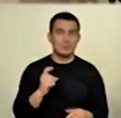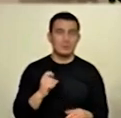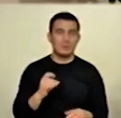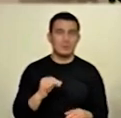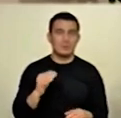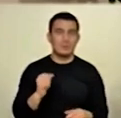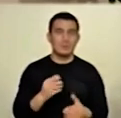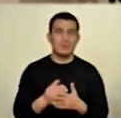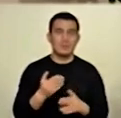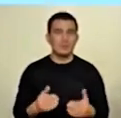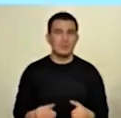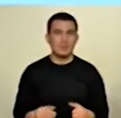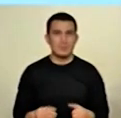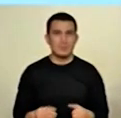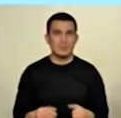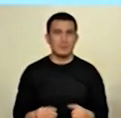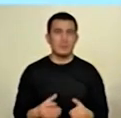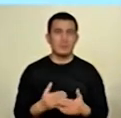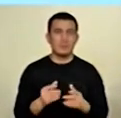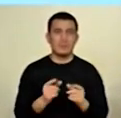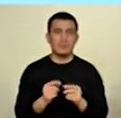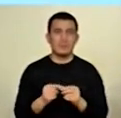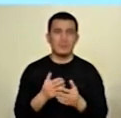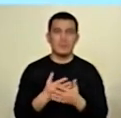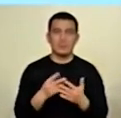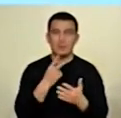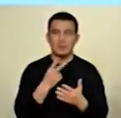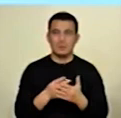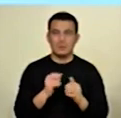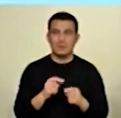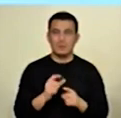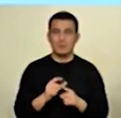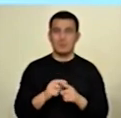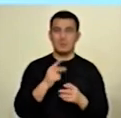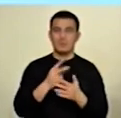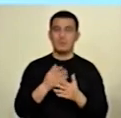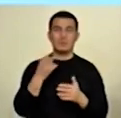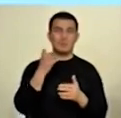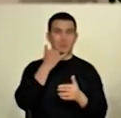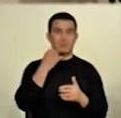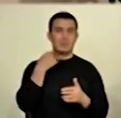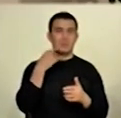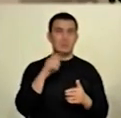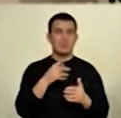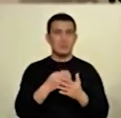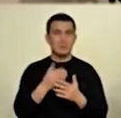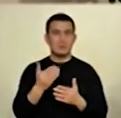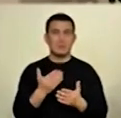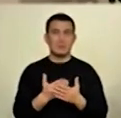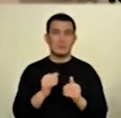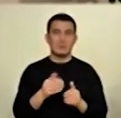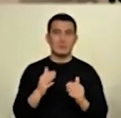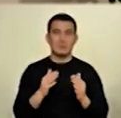tahrirlashni davom etamiz. Mana quyidagilar orqali biz bilan bog'lanishingiz mumkin degan ma'lumotni yozib, pastga telefon raqamlarimiz yoki bo'lmasa